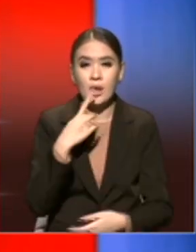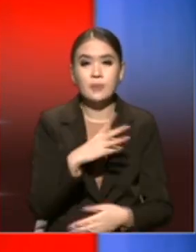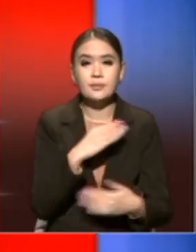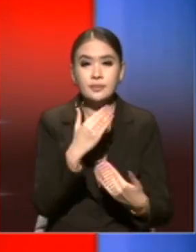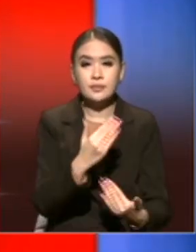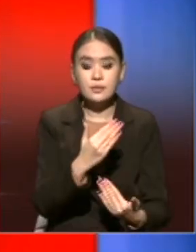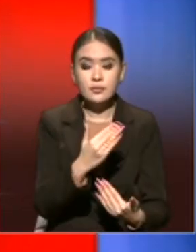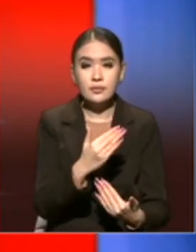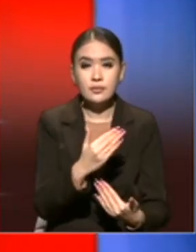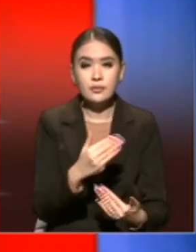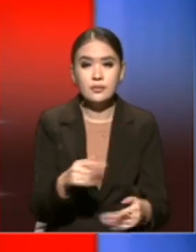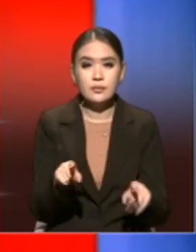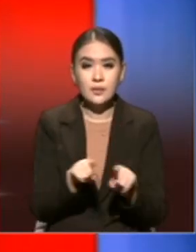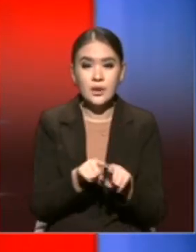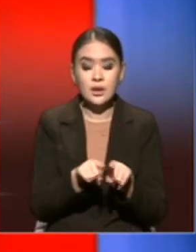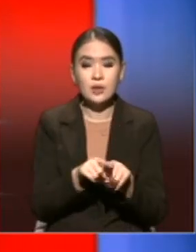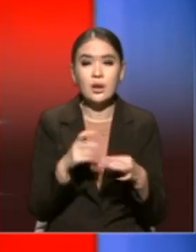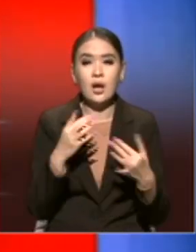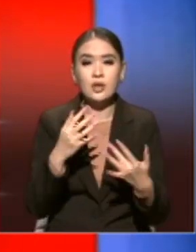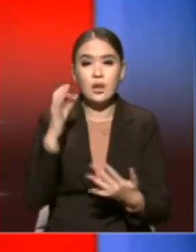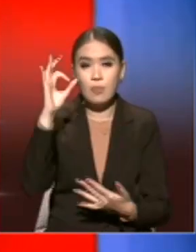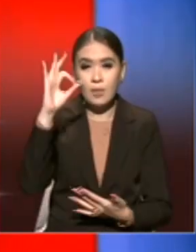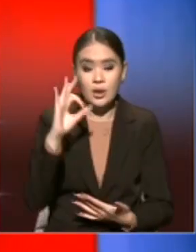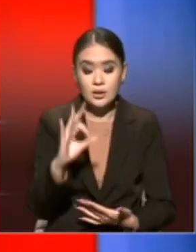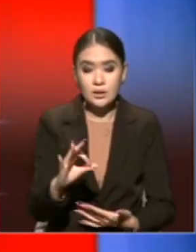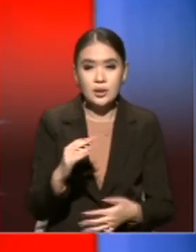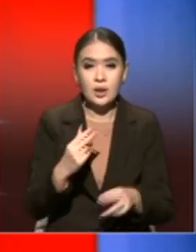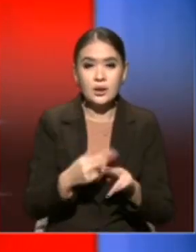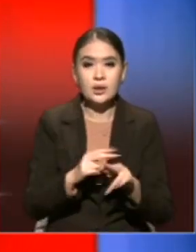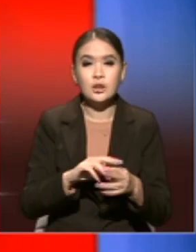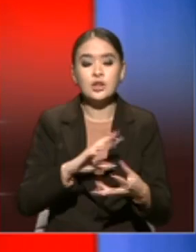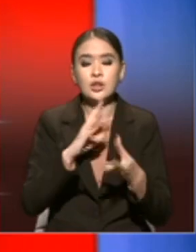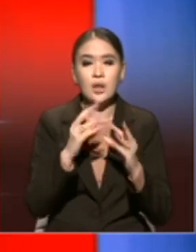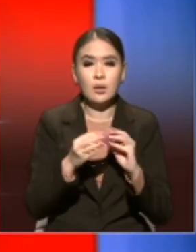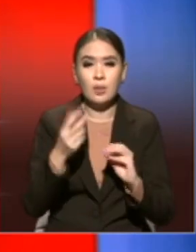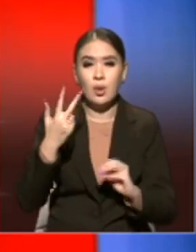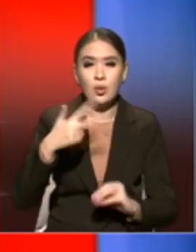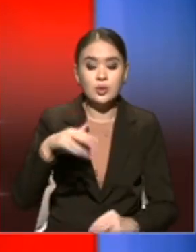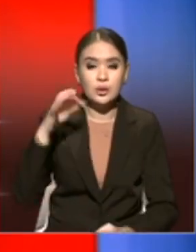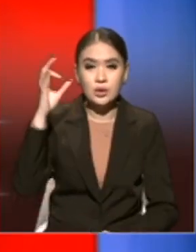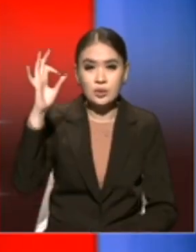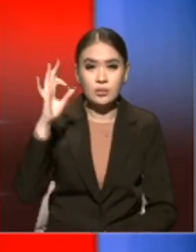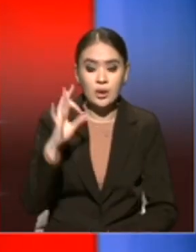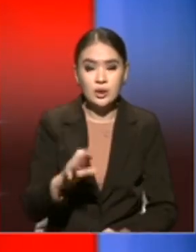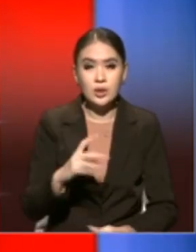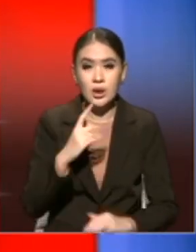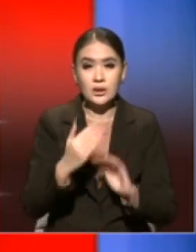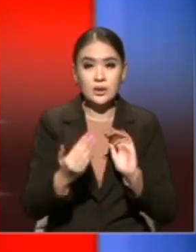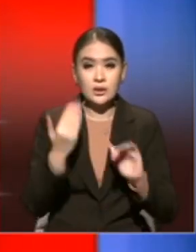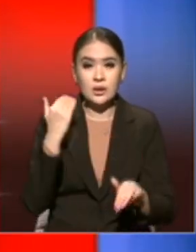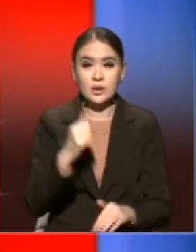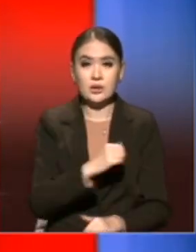мақсаты қаншама пайызда деп отырсыз жаңағы. Жалпы 30% егер де осыға дейін өз еркімен әскерге барам десе,